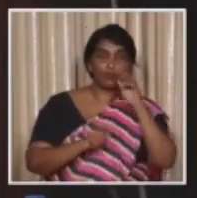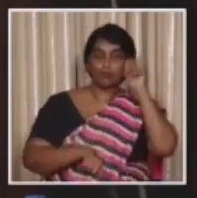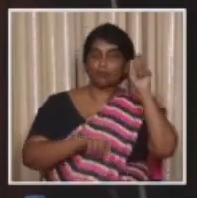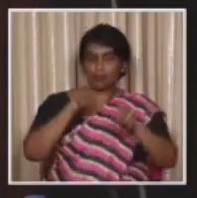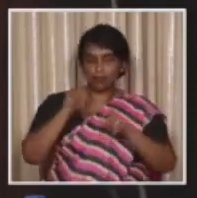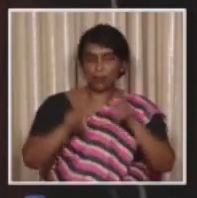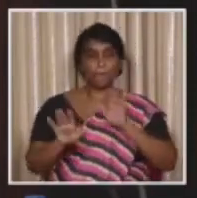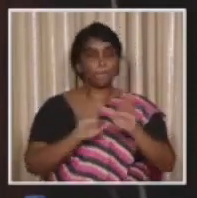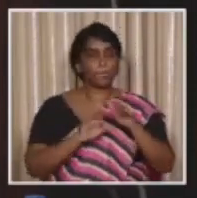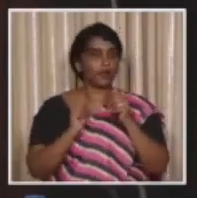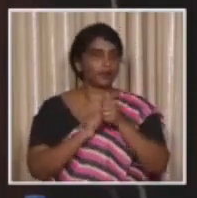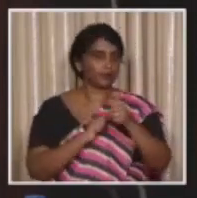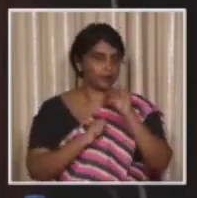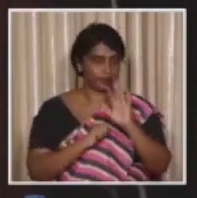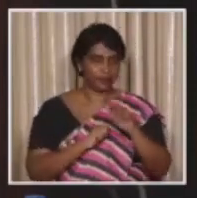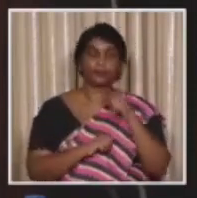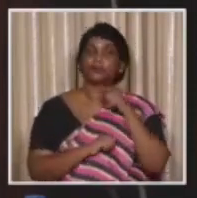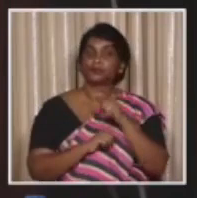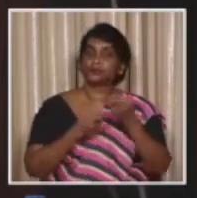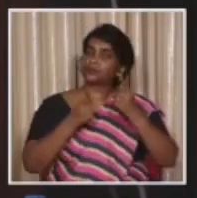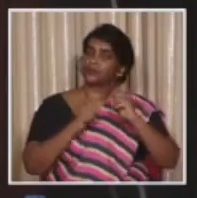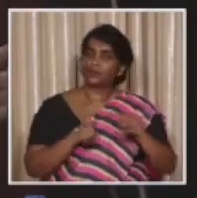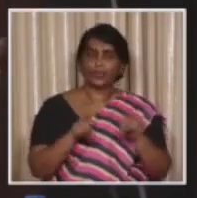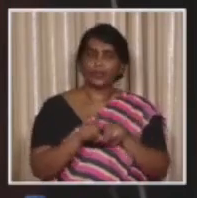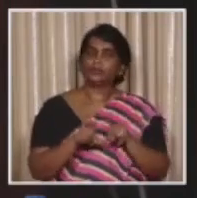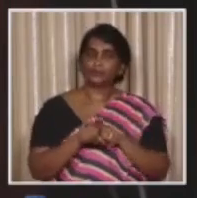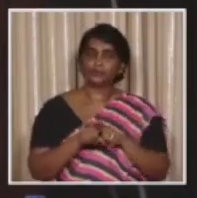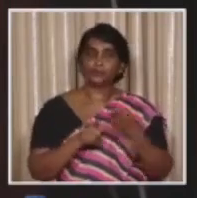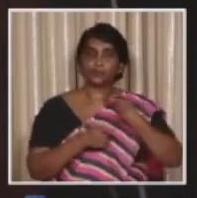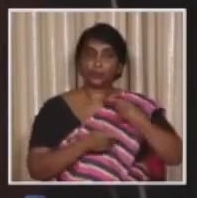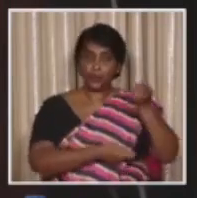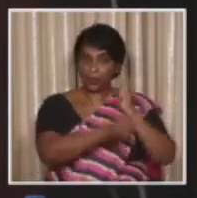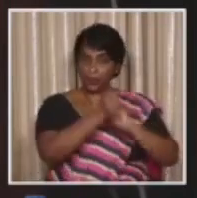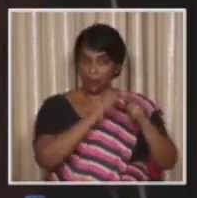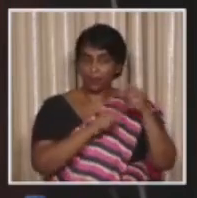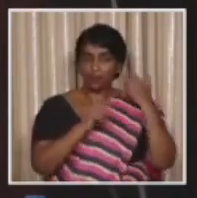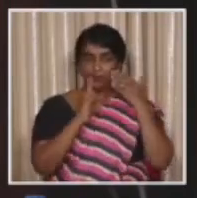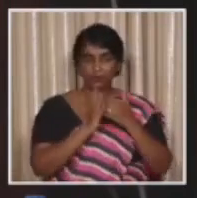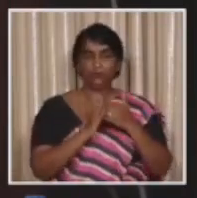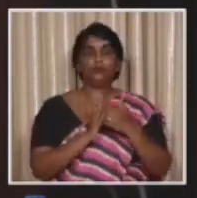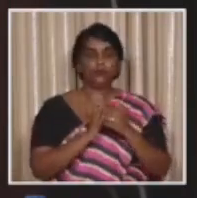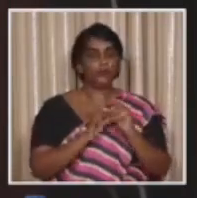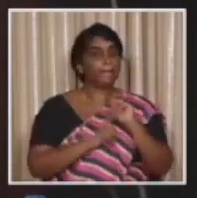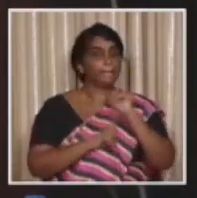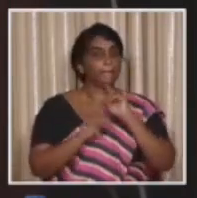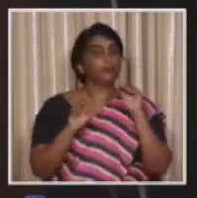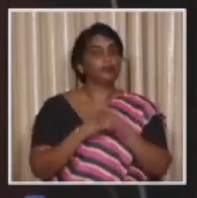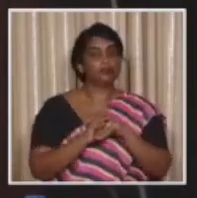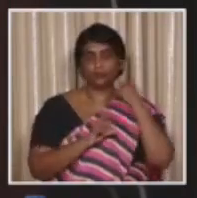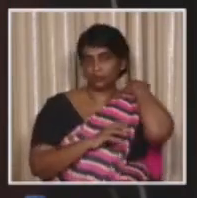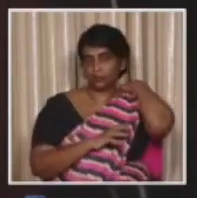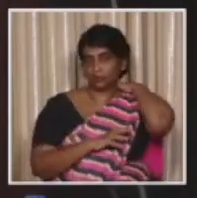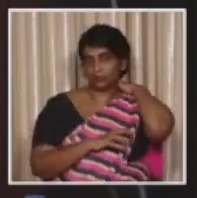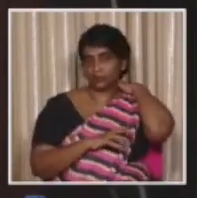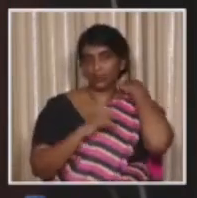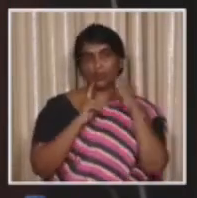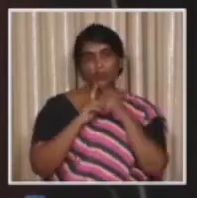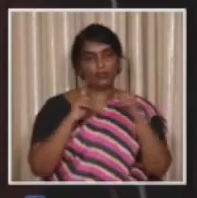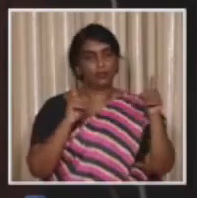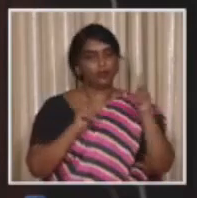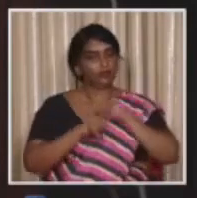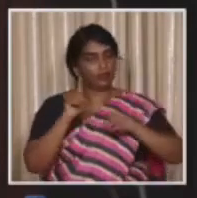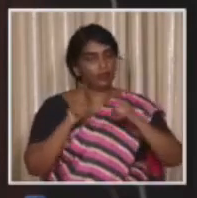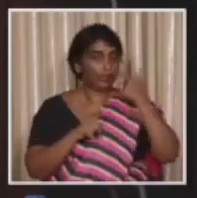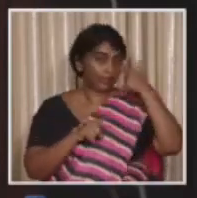පුද්ගලයන් පාලකයන් පත් වෙලා තියෙනවා. අනිත් පැයෙන් බැලුවම මිලදී ගැනීම ක්‍රියාවලිය තුළ මේ පාර්ලිමේන්තුව තුළ දීර්ඝ සංවාදයක් සිද්ධ වුණා තෙල්